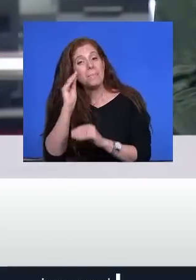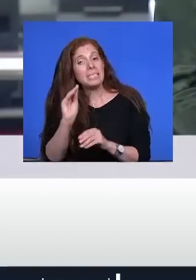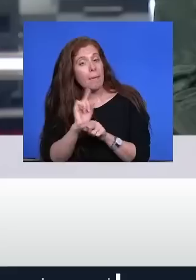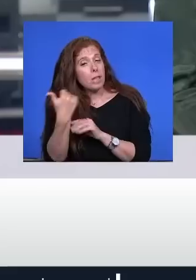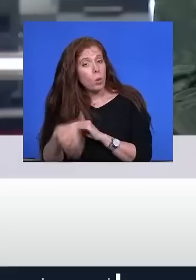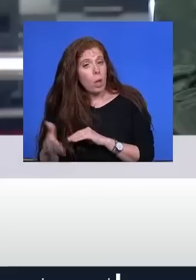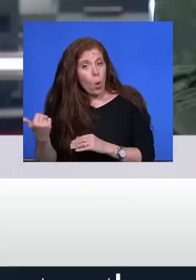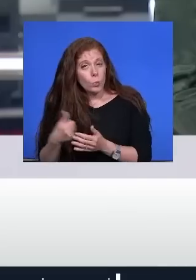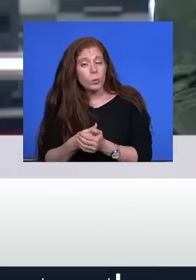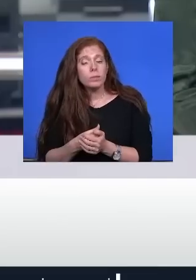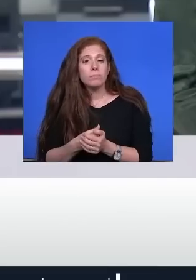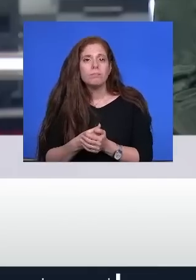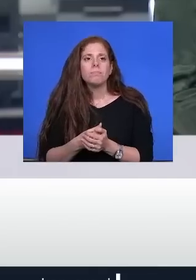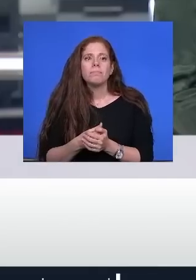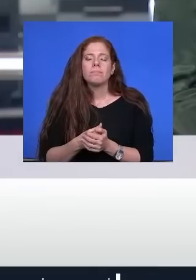האחרונות.